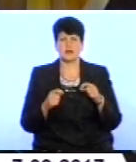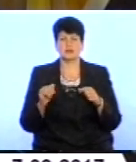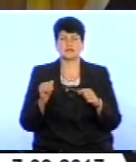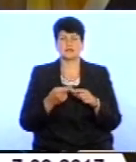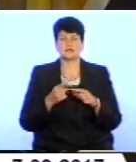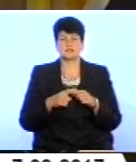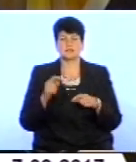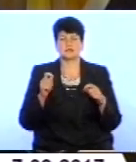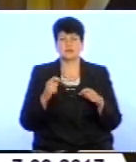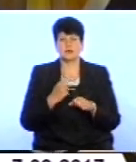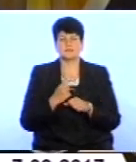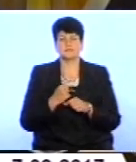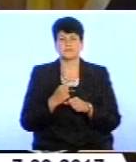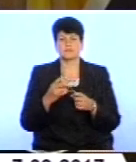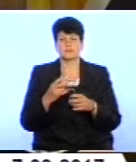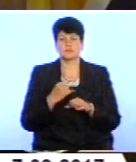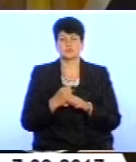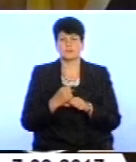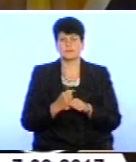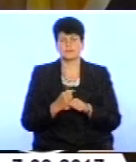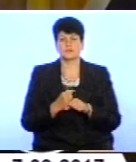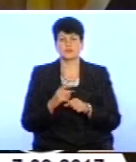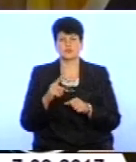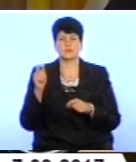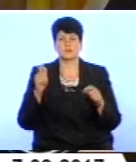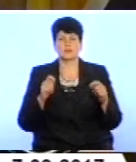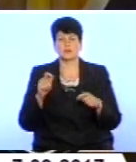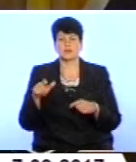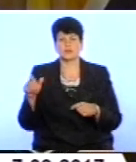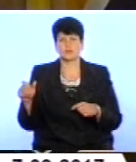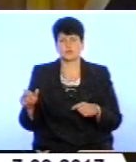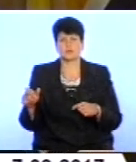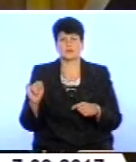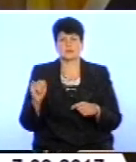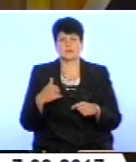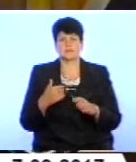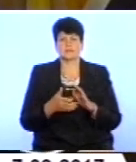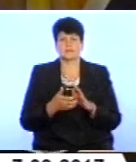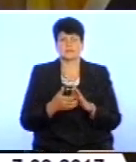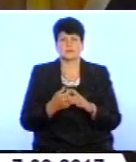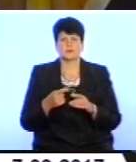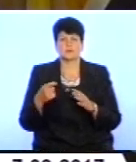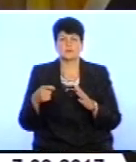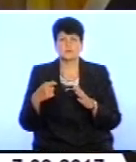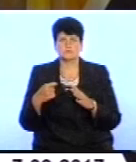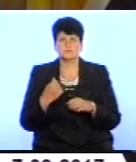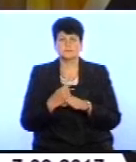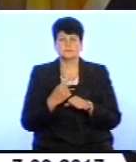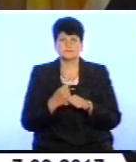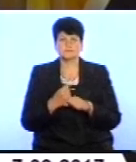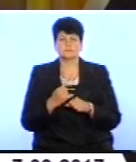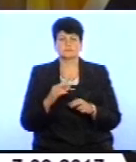ці фестивалі потрібно зробити проморолик, щоб приїхали люди. І, власне, нам бракувало такого ролику, професійно зробленого, як в